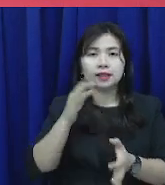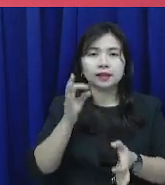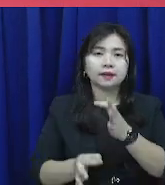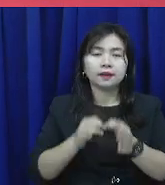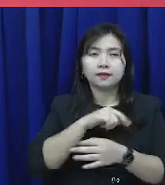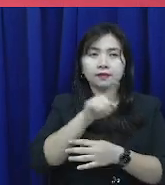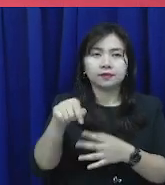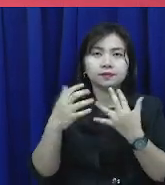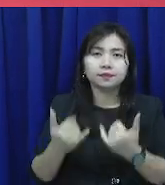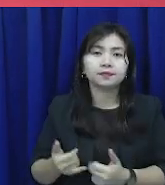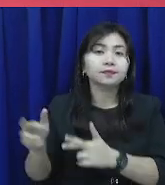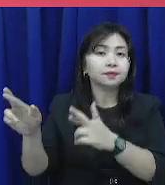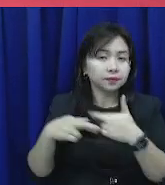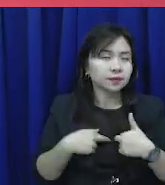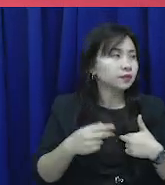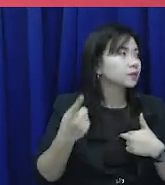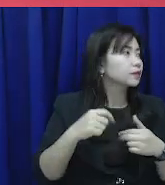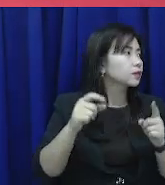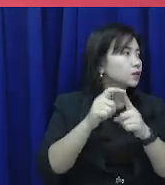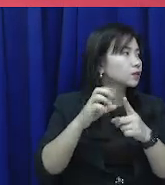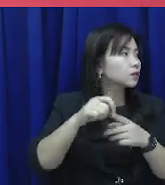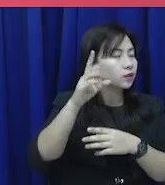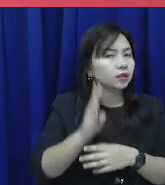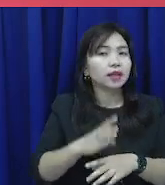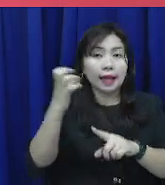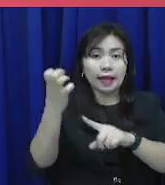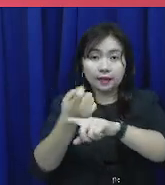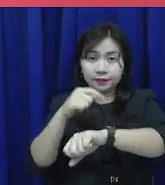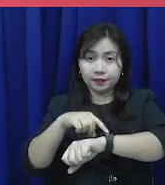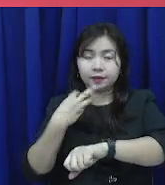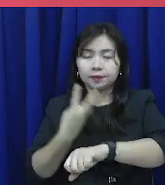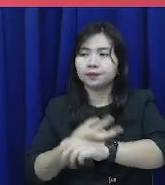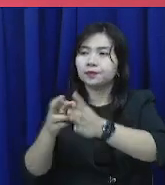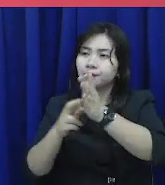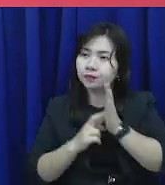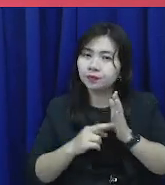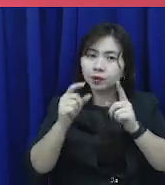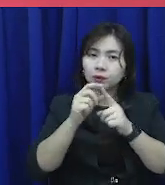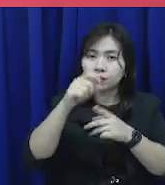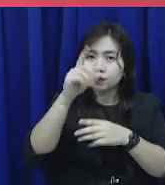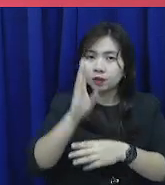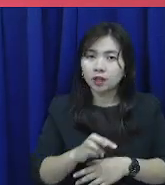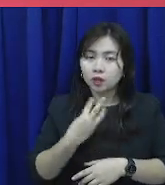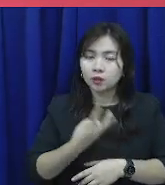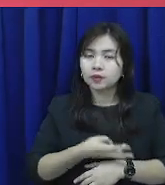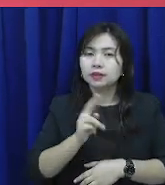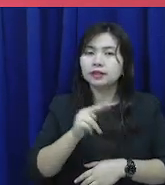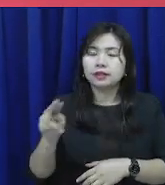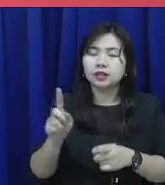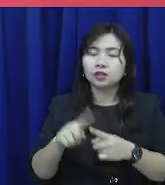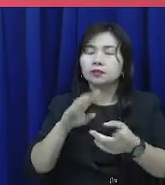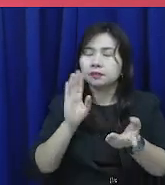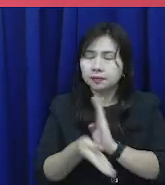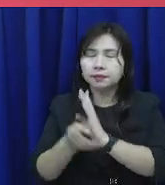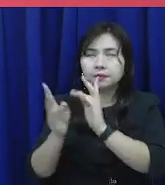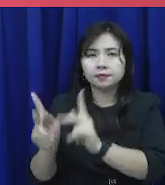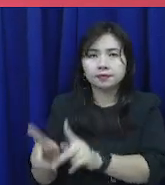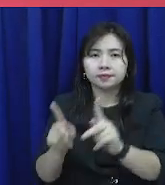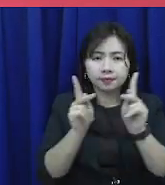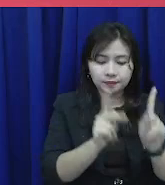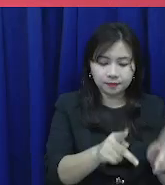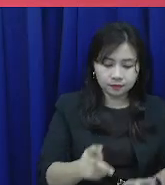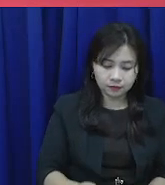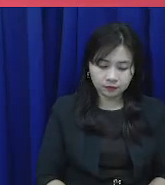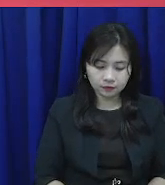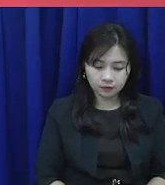ng sarili ng salita po ng Diyos every time we're receiving the word of God we've got to be prepared mga kapatid preparation